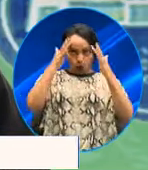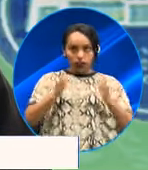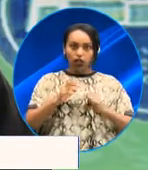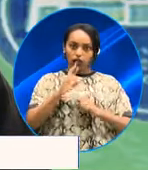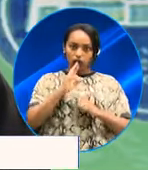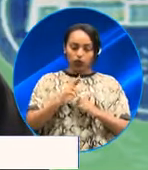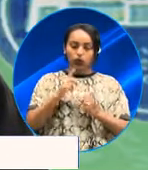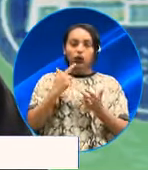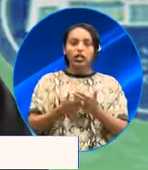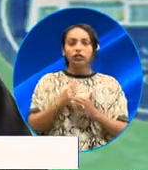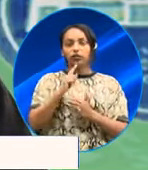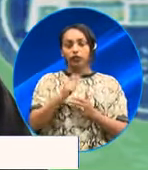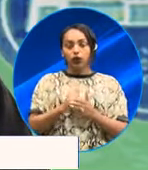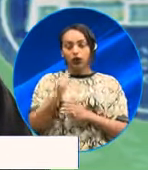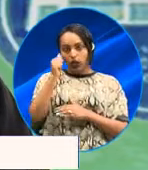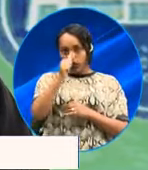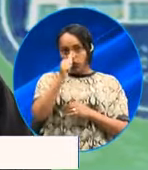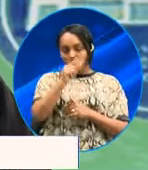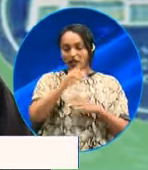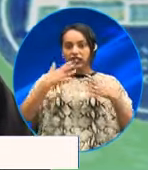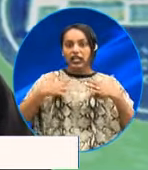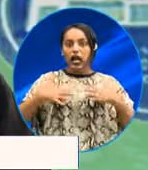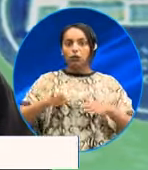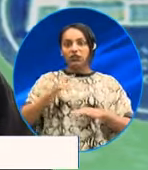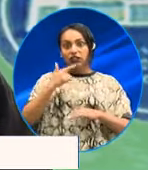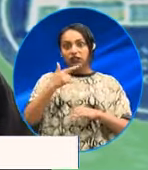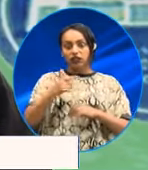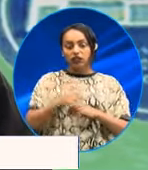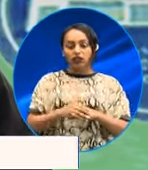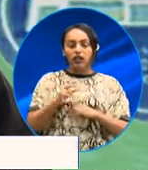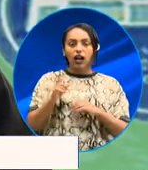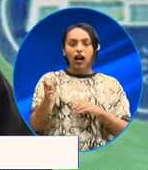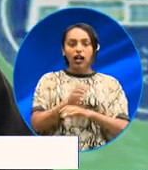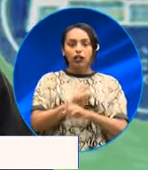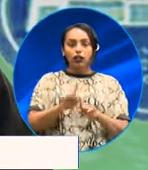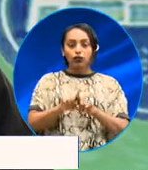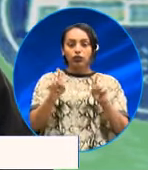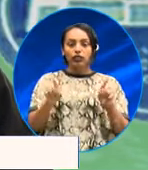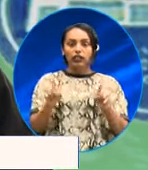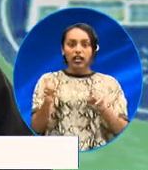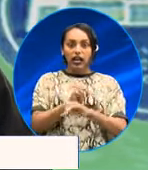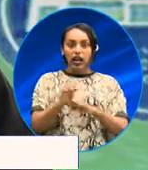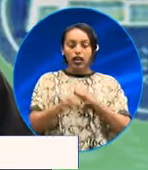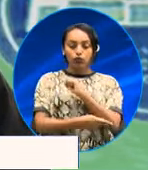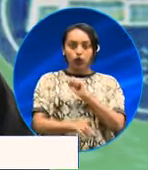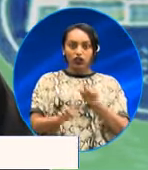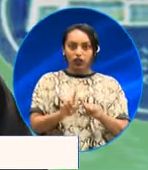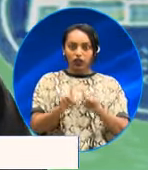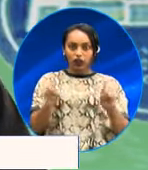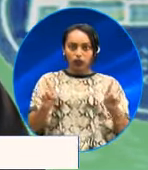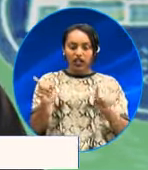ናቸው። ለዚህ ነው ኢትዮጵያን እናልብሳት ስንል ያለ ልዩነት፣ ያለ